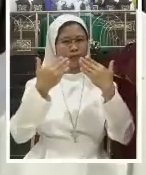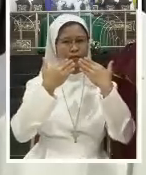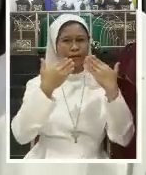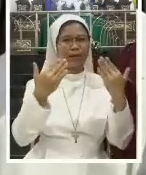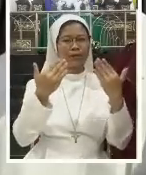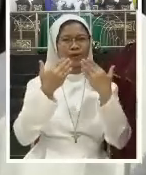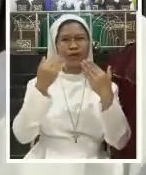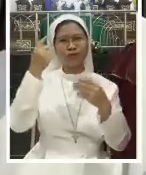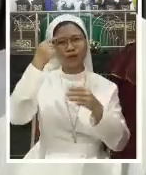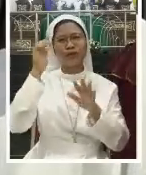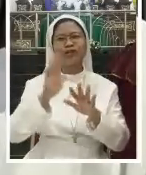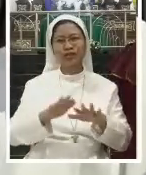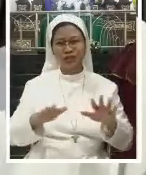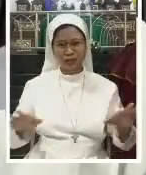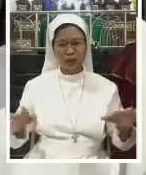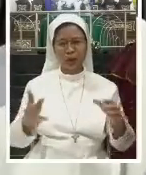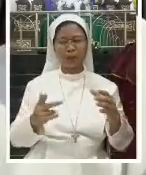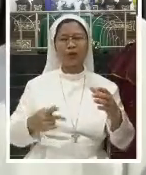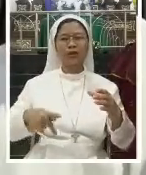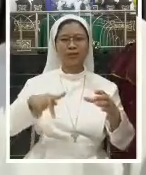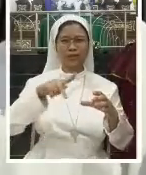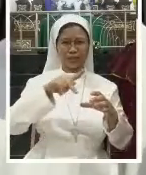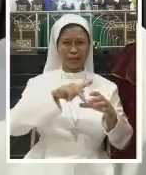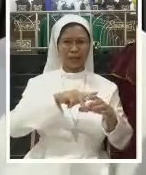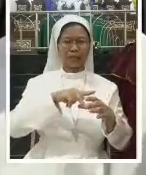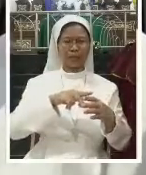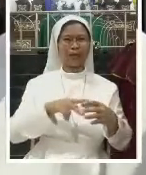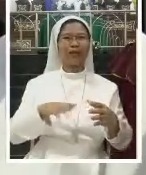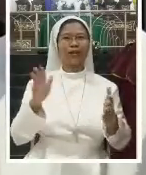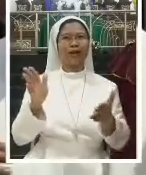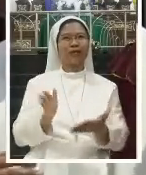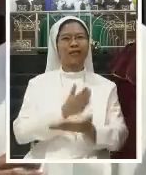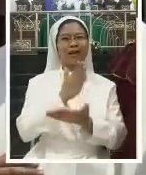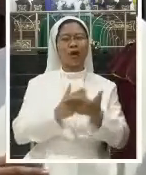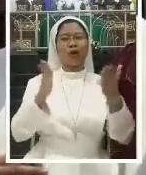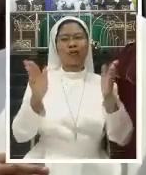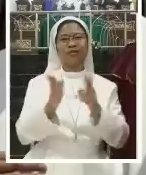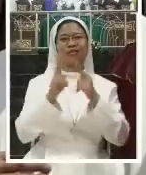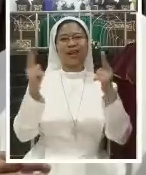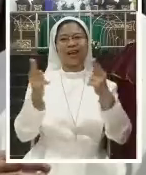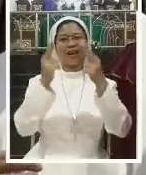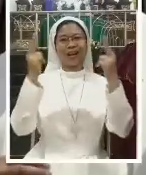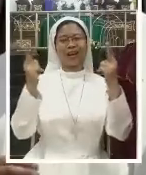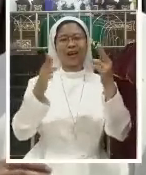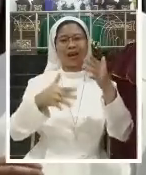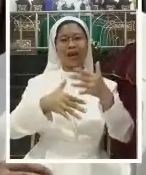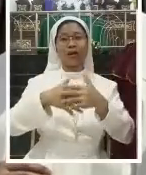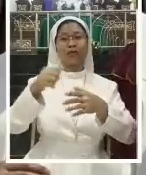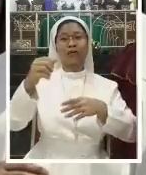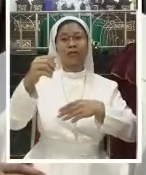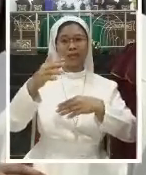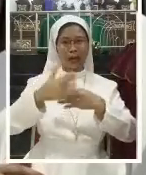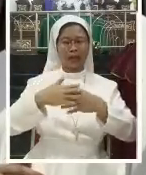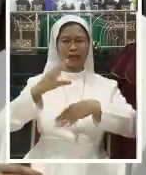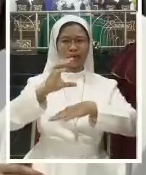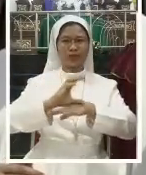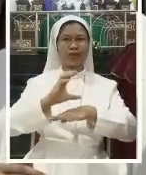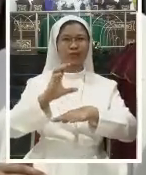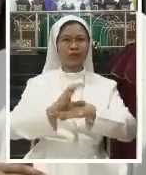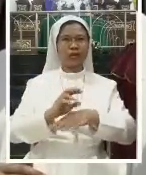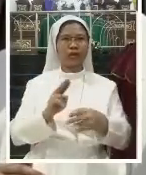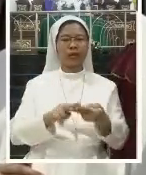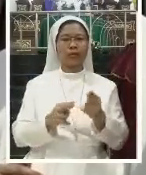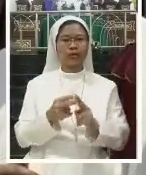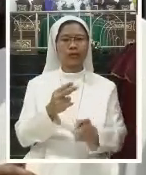mga aking nagpartisipar sa satong hosana sa luwas kang simbahan this morning.